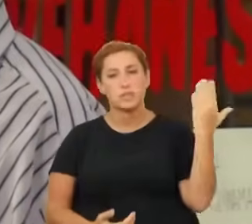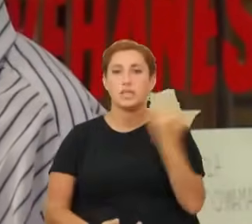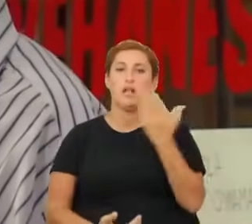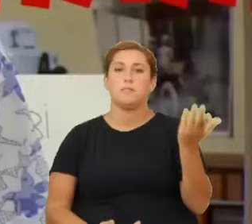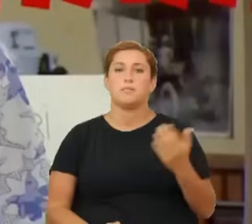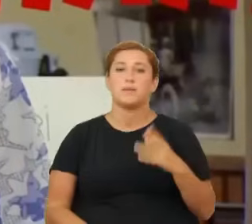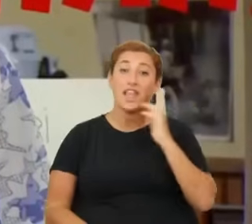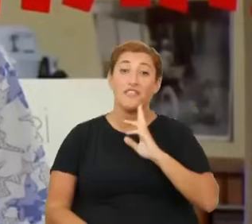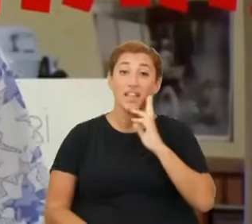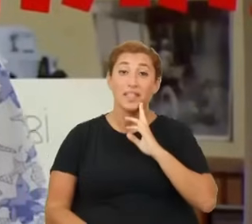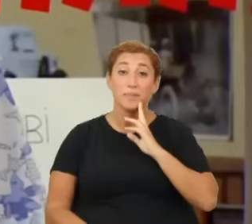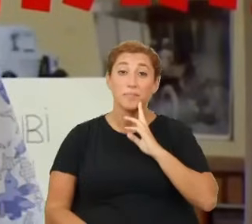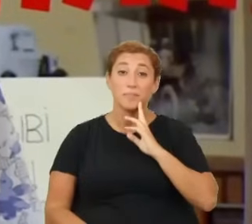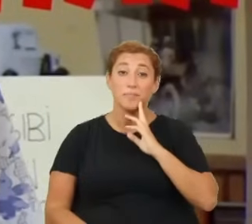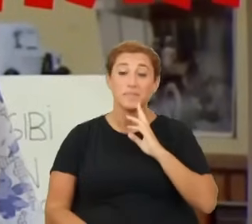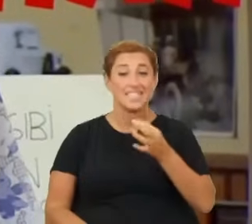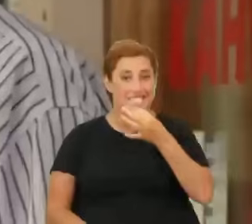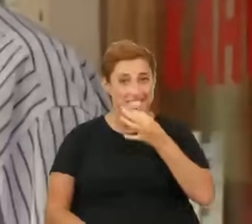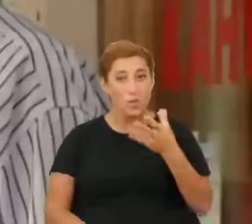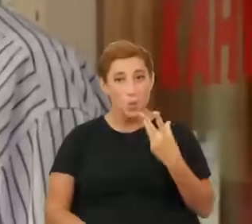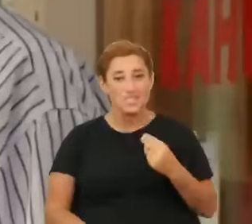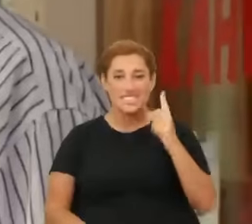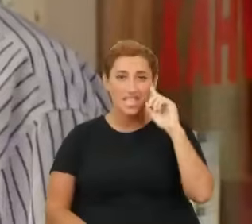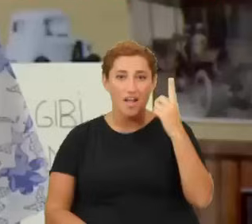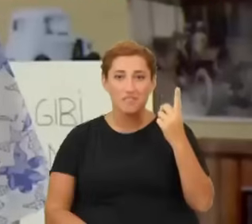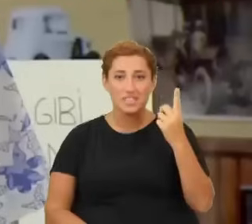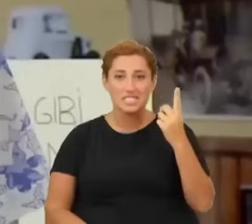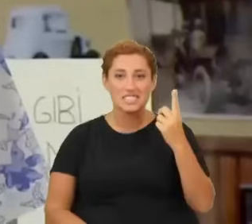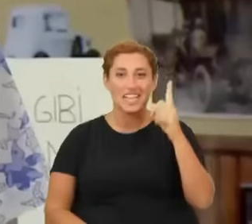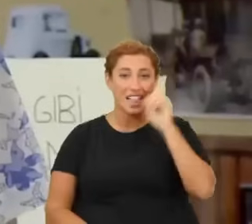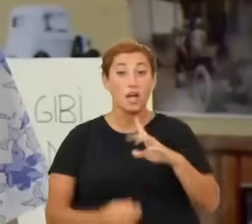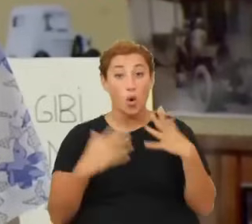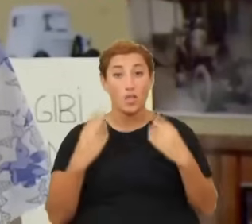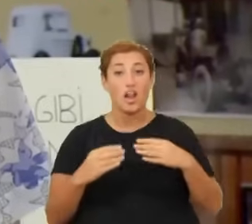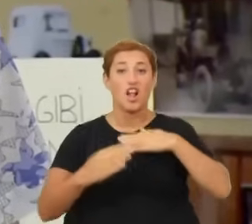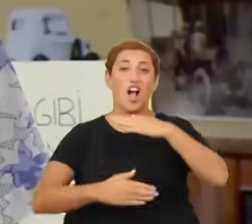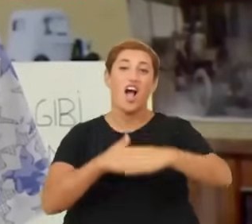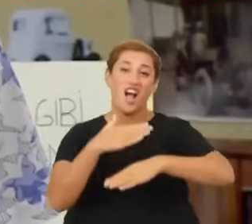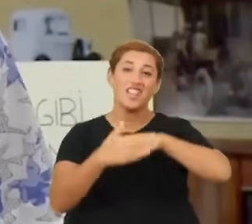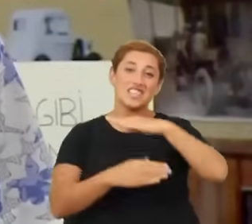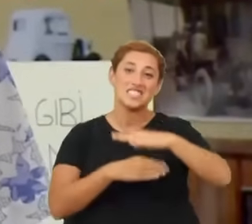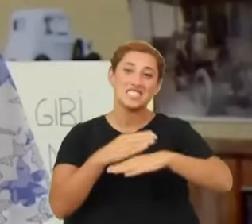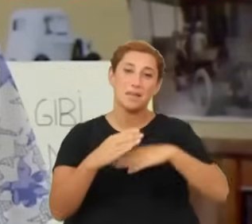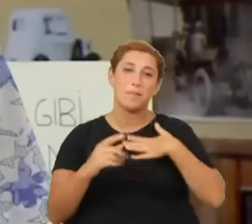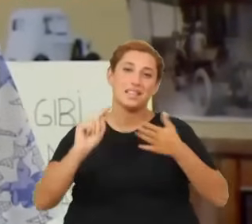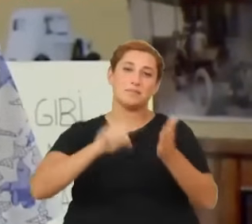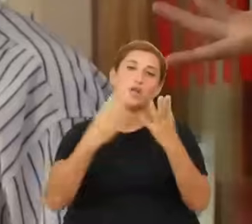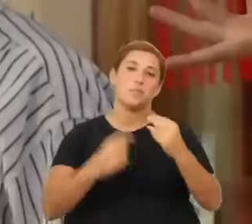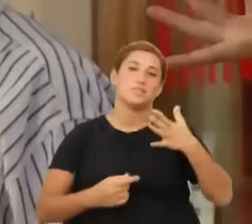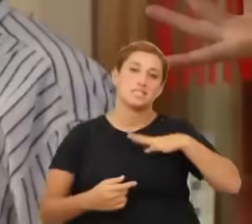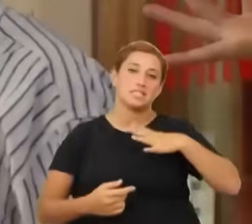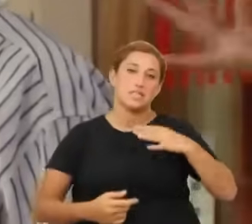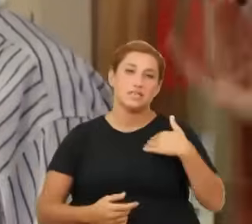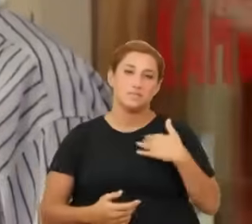ya. Efendim, izninizle yalnız ilk olarak alçıya ben imza atmak isterim.